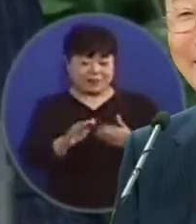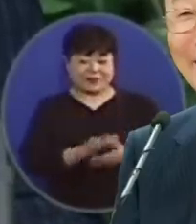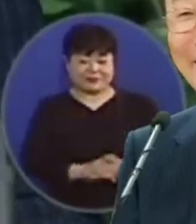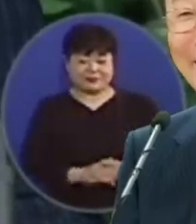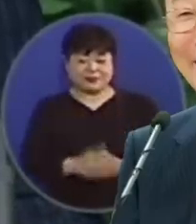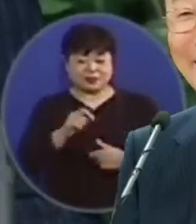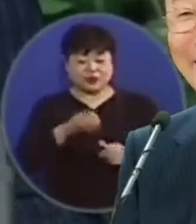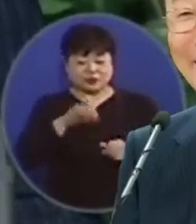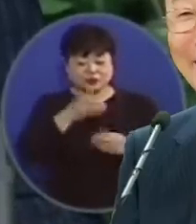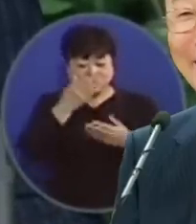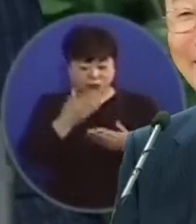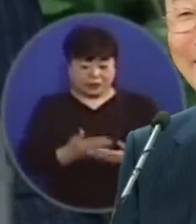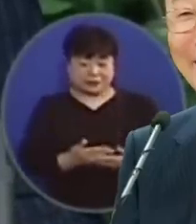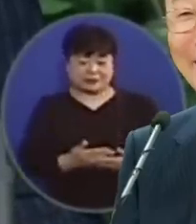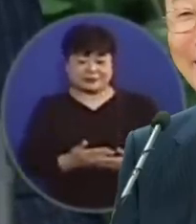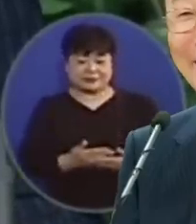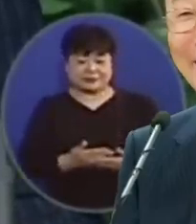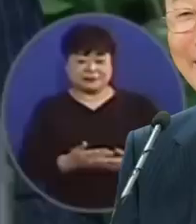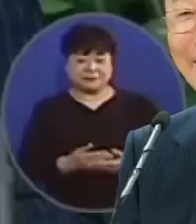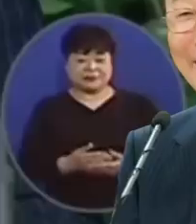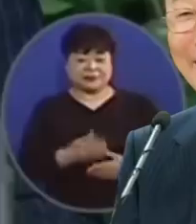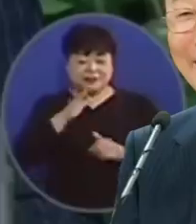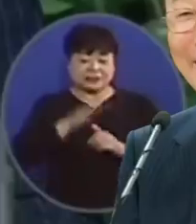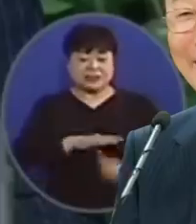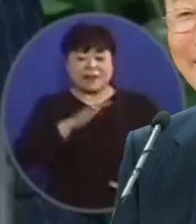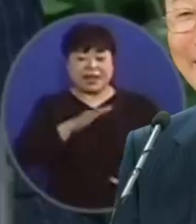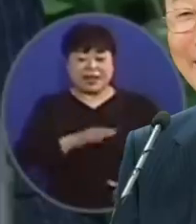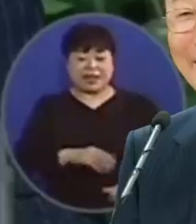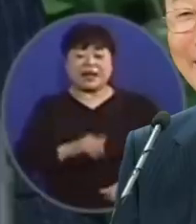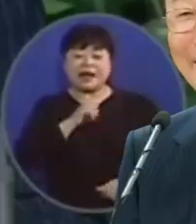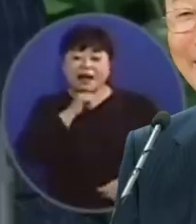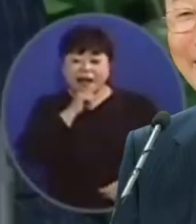우리가 저주받았으니 저주와 실패와 가난을